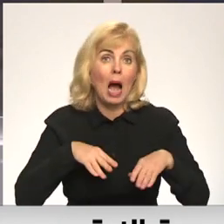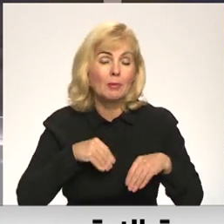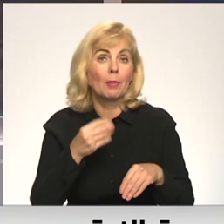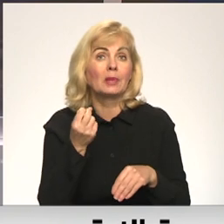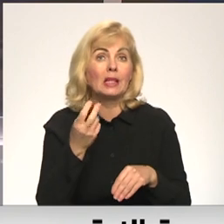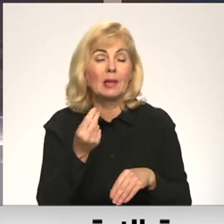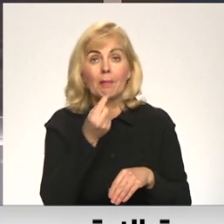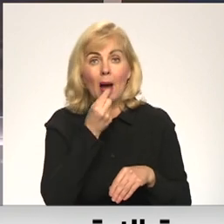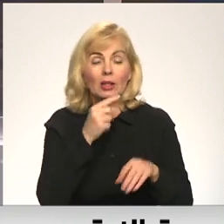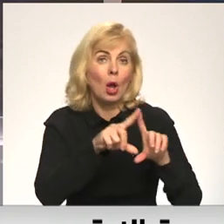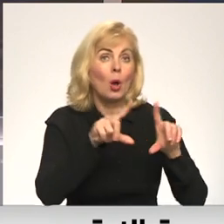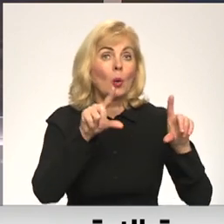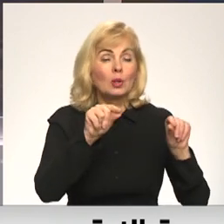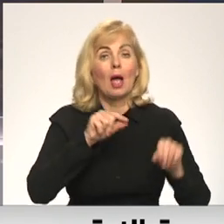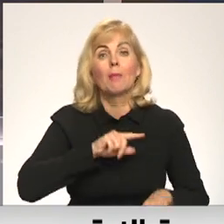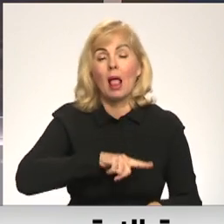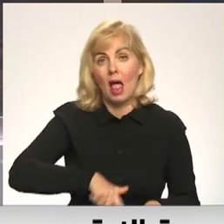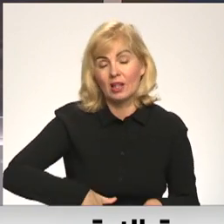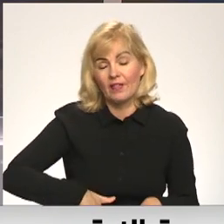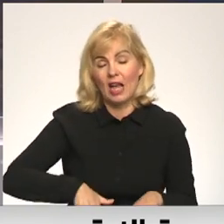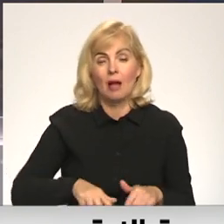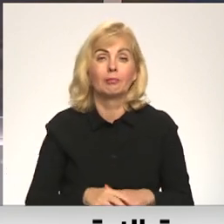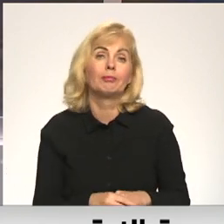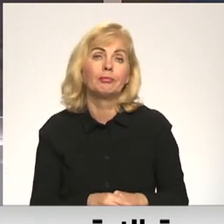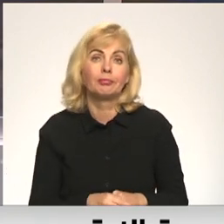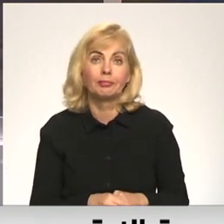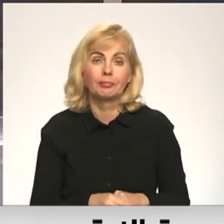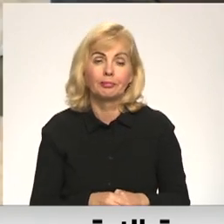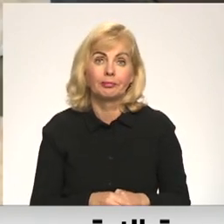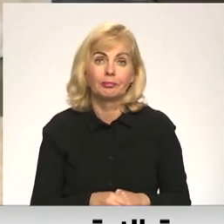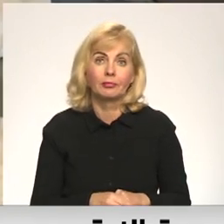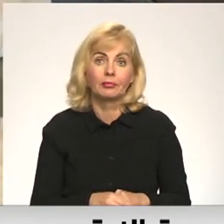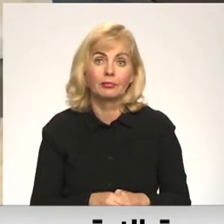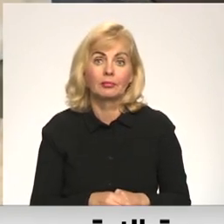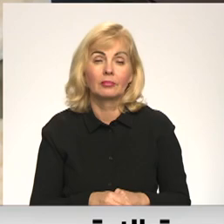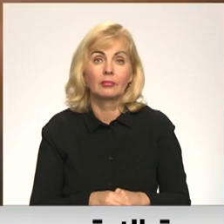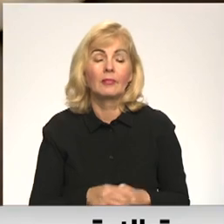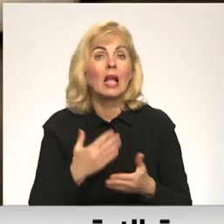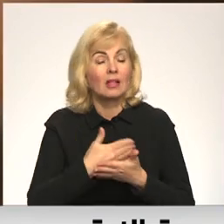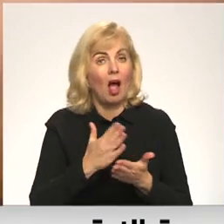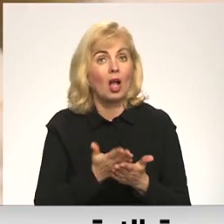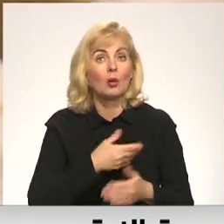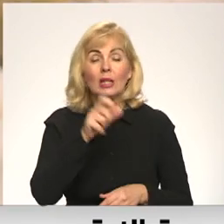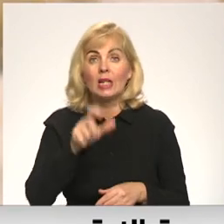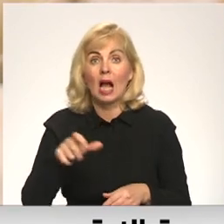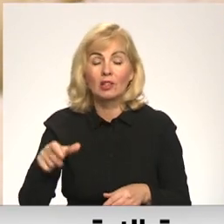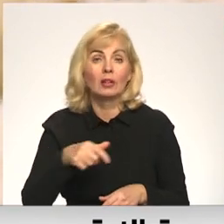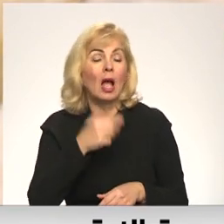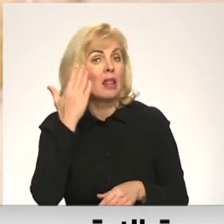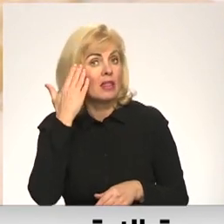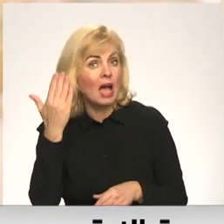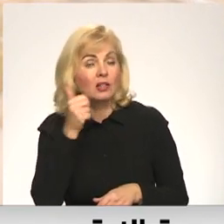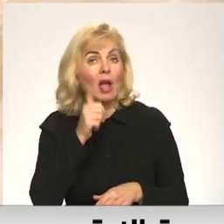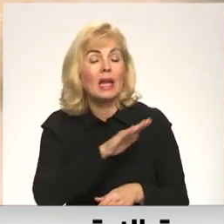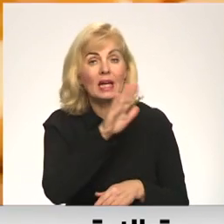13 pārtikas uzņēmumu Latvijā. Un turpina Zāndozola balode. Liela daļa iedzīvotāju nemaz nezina, ka